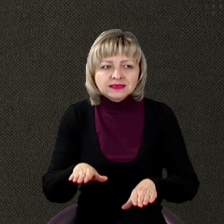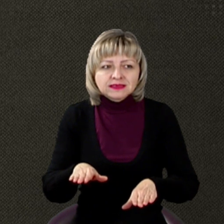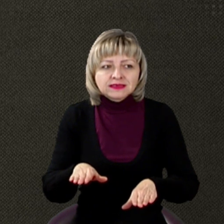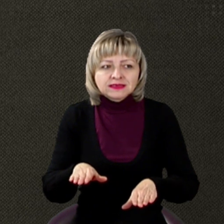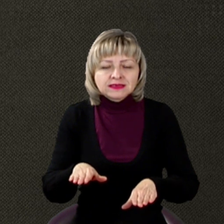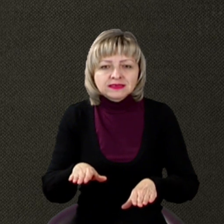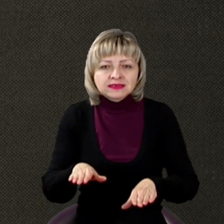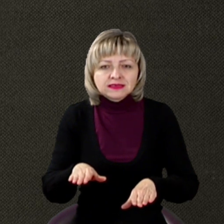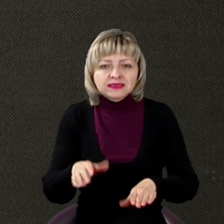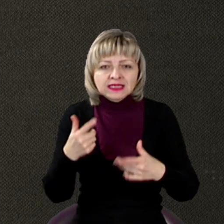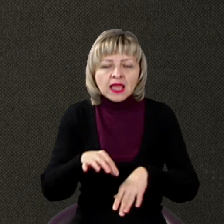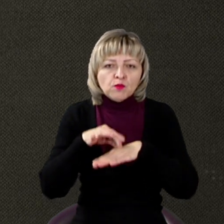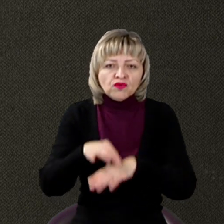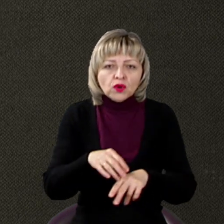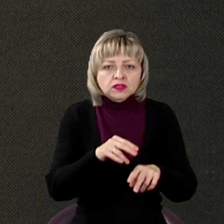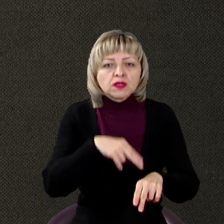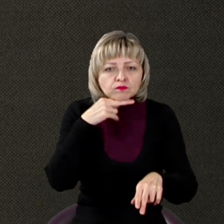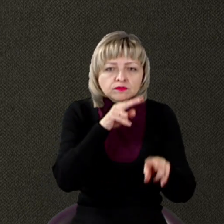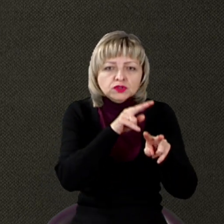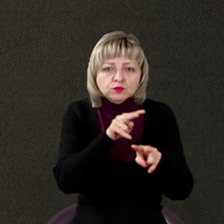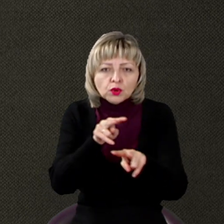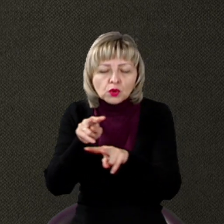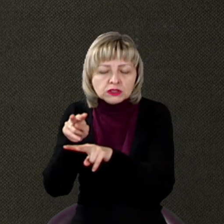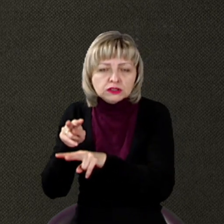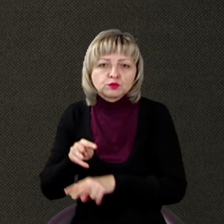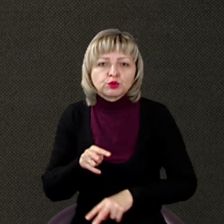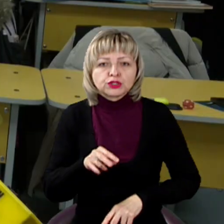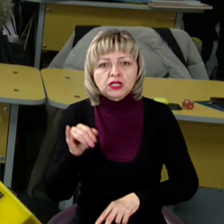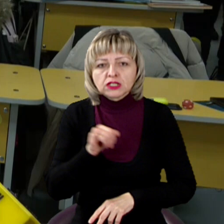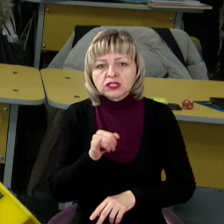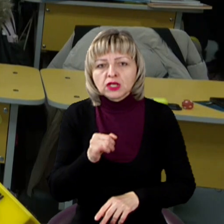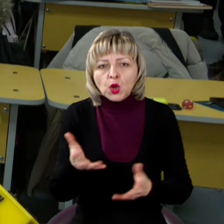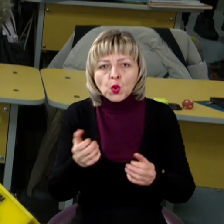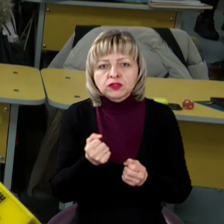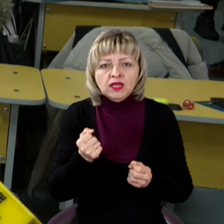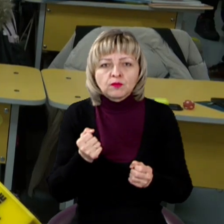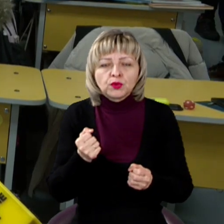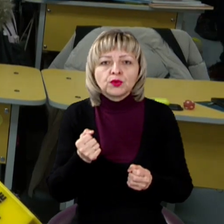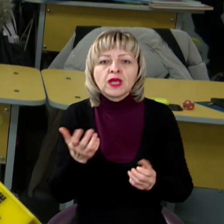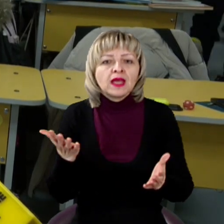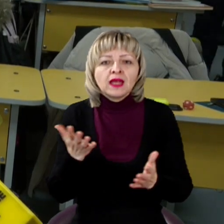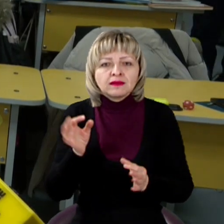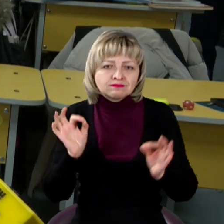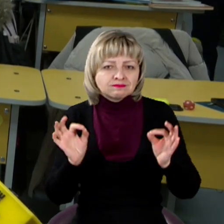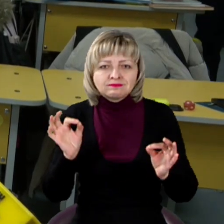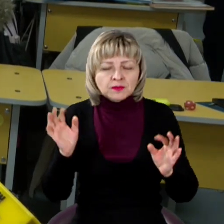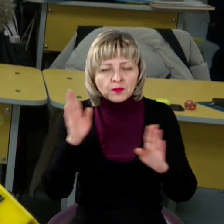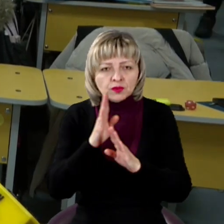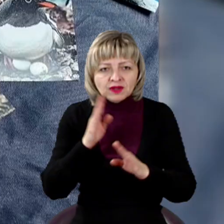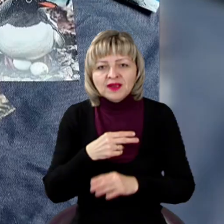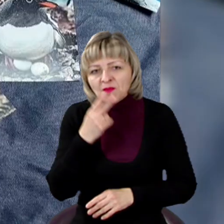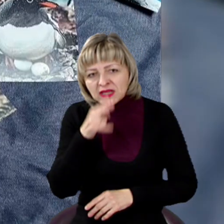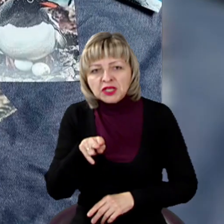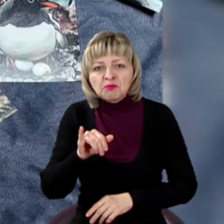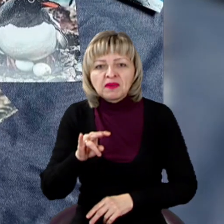проводяться спостереження і отримуються дані погоди. Мені сподобалось, коли вони показували пінгвінів, вони так мило